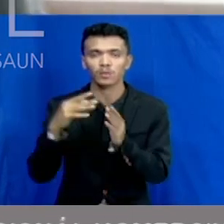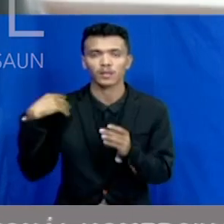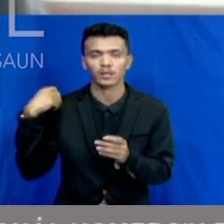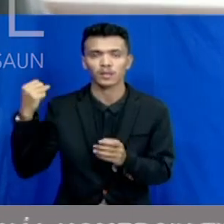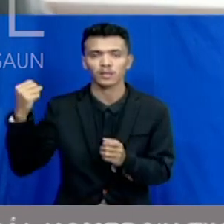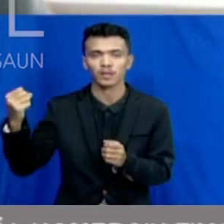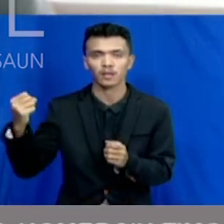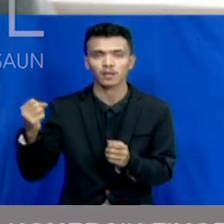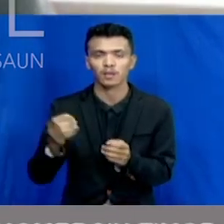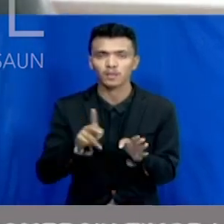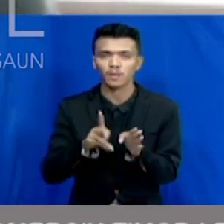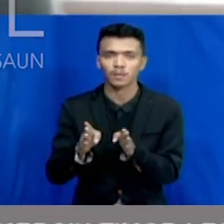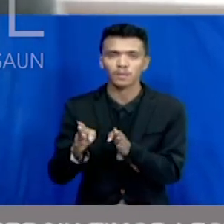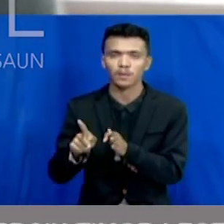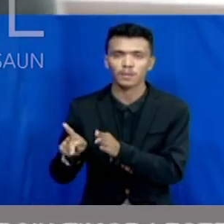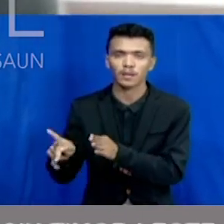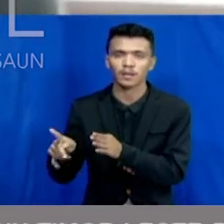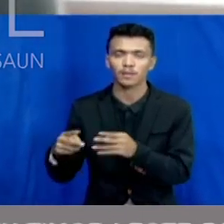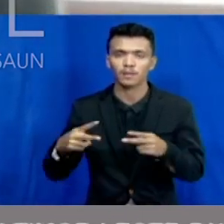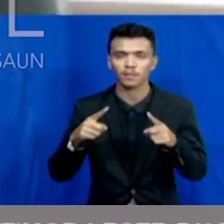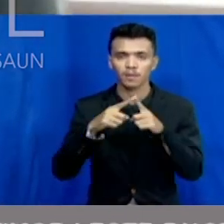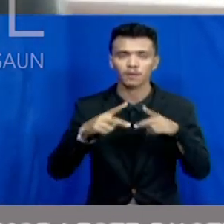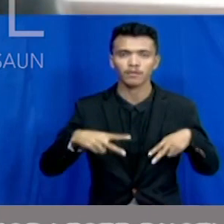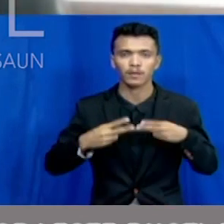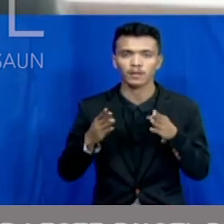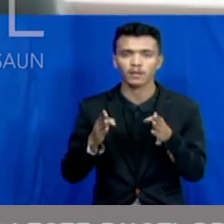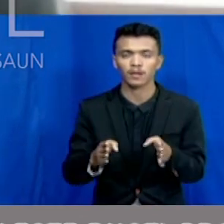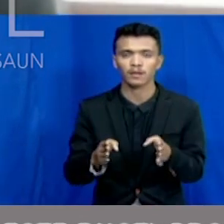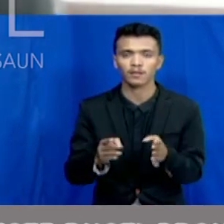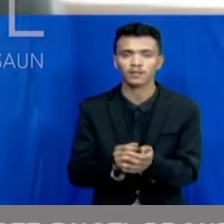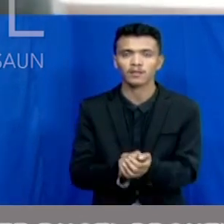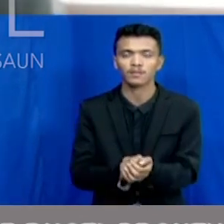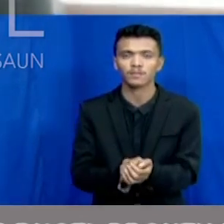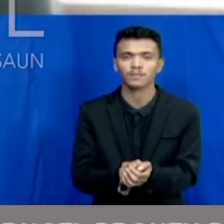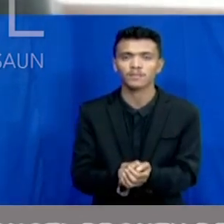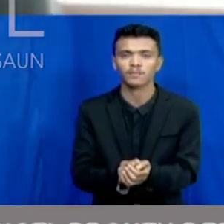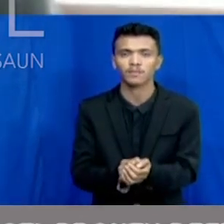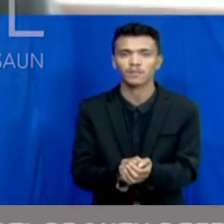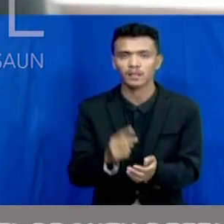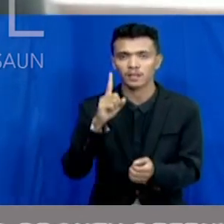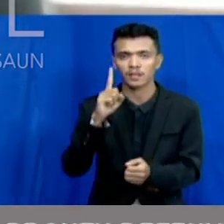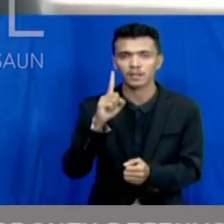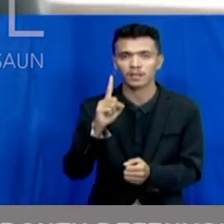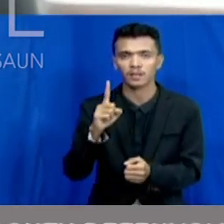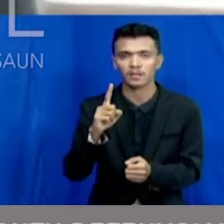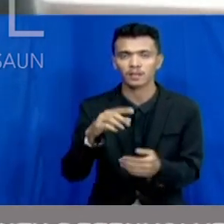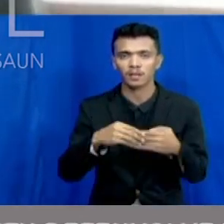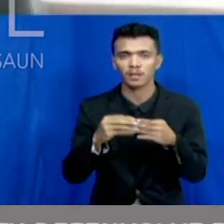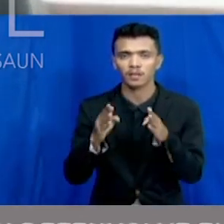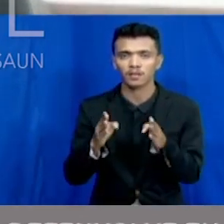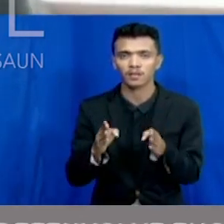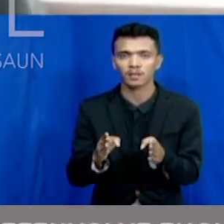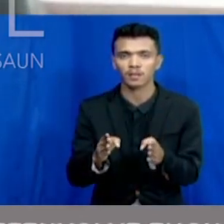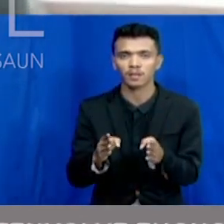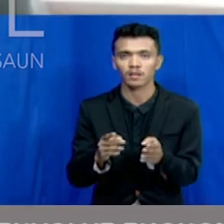candidato ne beato prepara amba veteranos ato ida ato vela mai fo